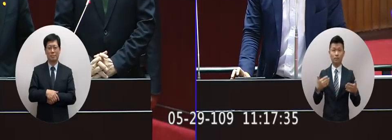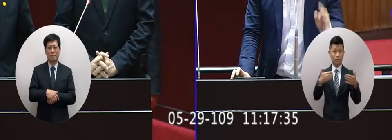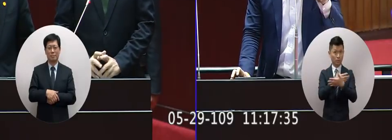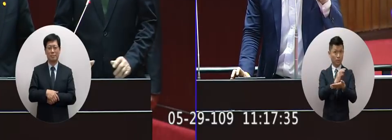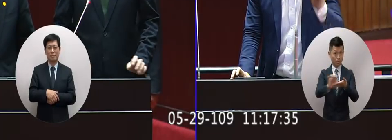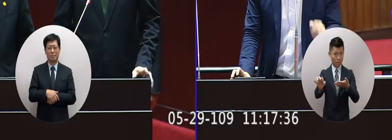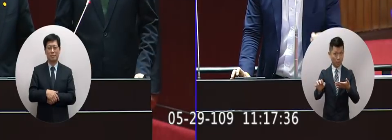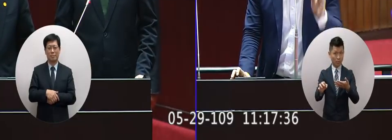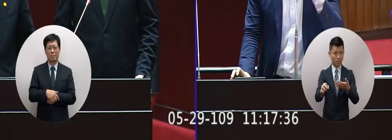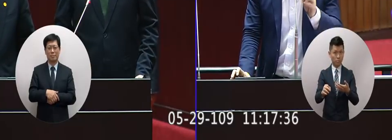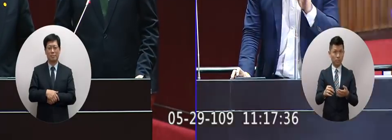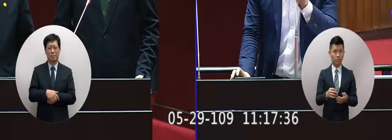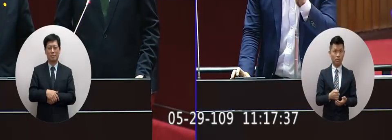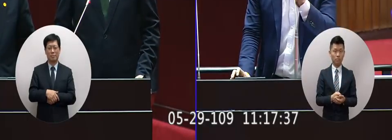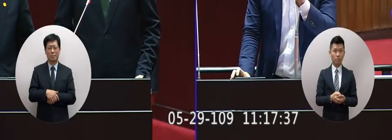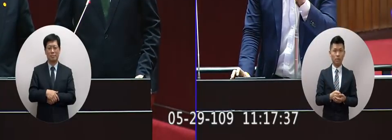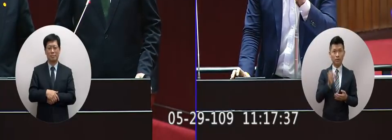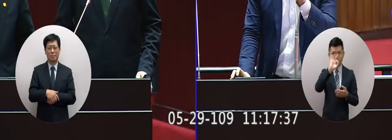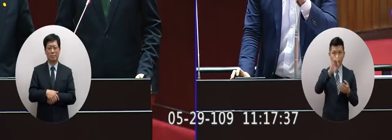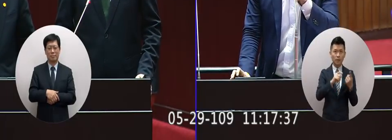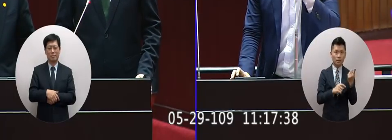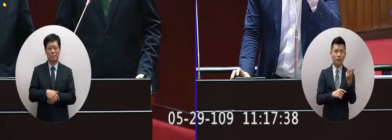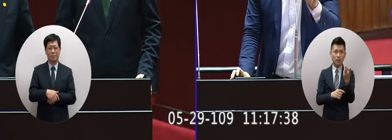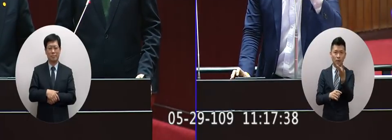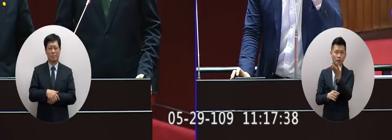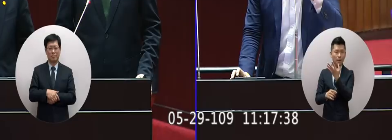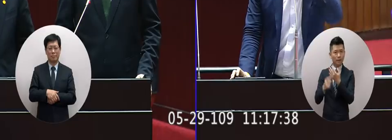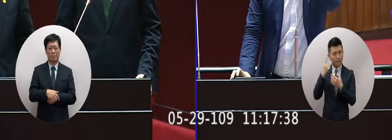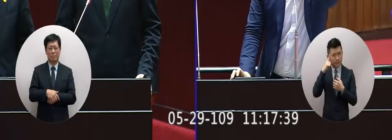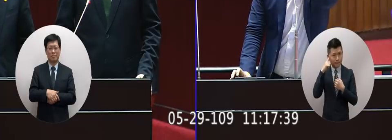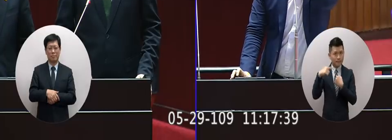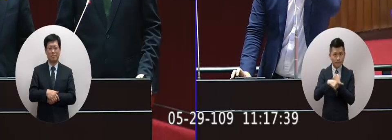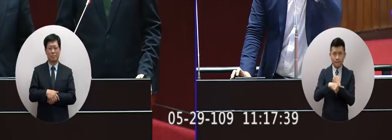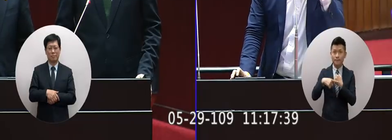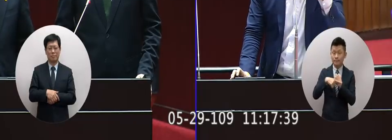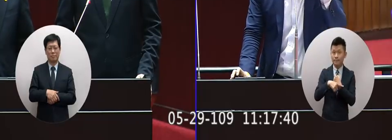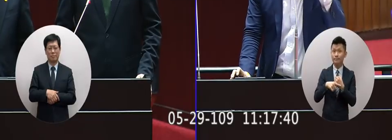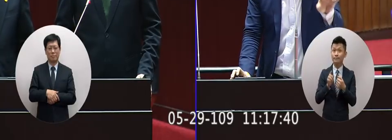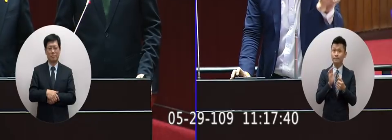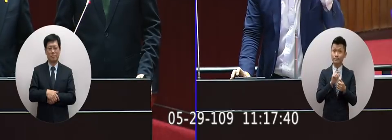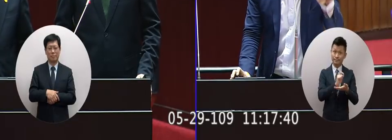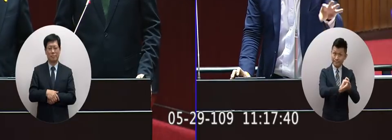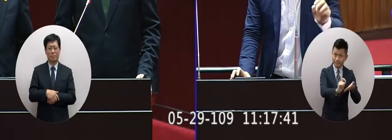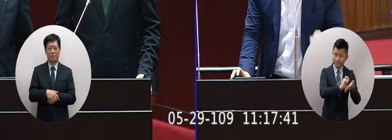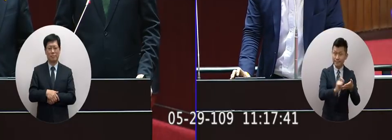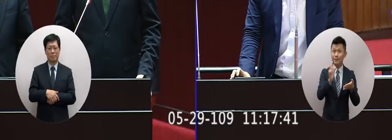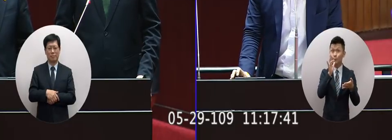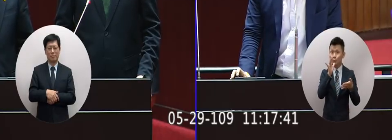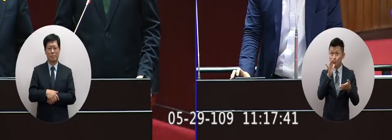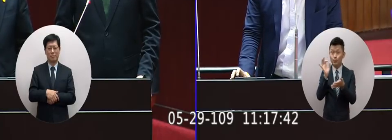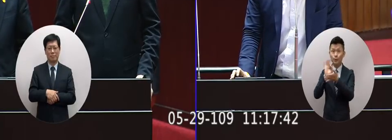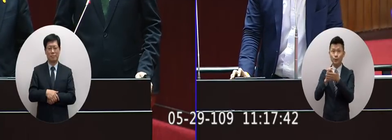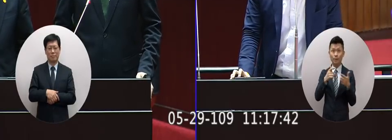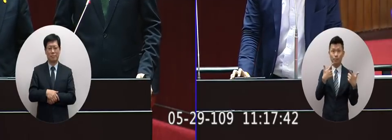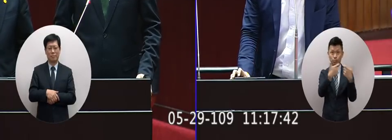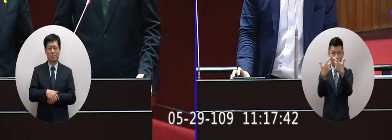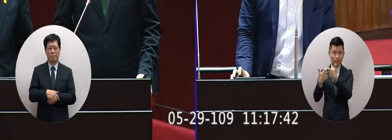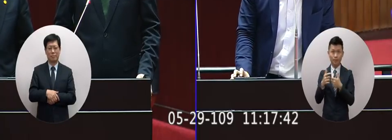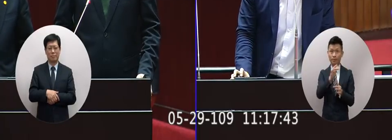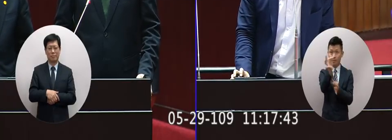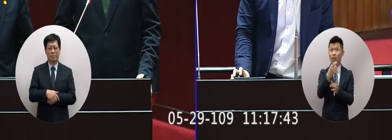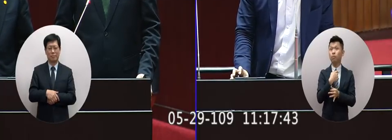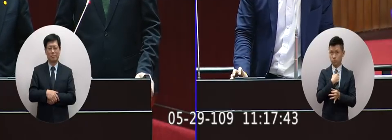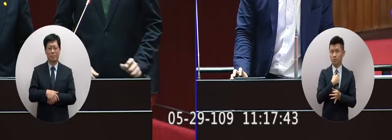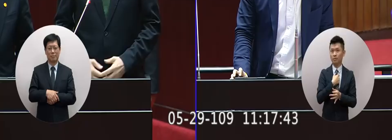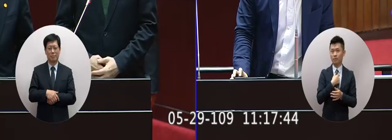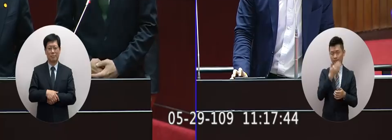拼音吼，一四二四不够用，咱找三四嘛，不要紧，想办法尽量让咱写的物件和咱读的、咱用的同款，这是一个方向啦。